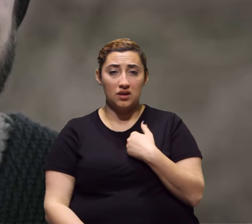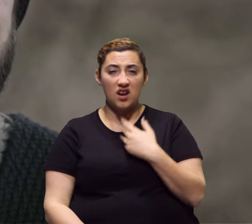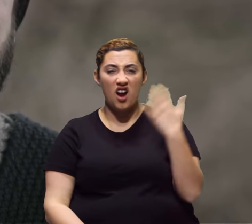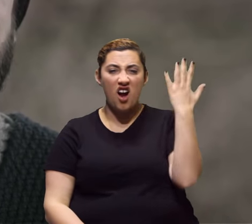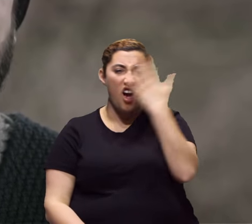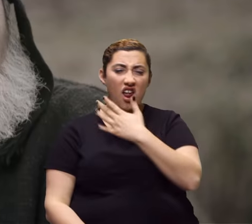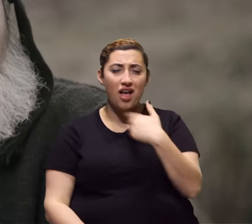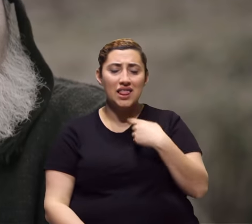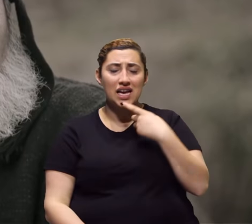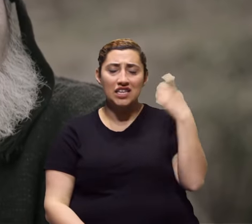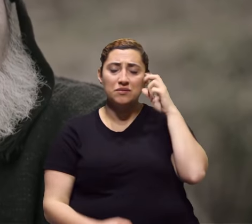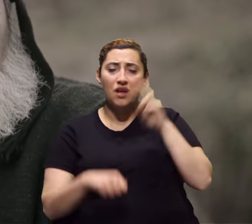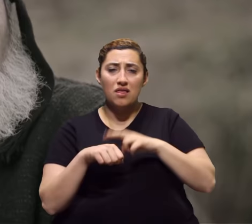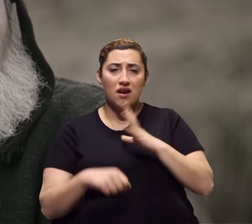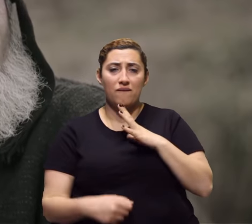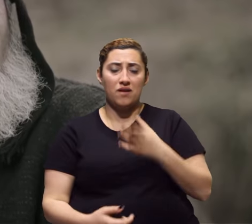Karanlık geçmiş.